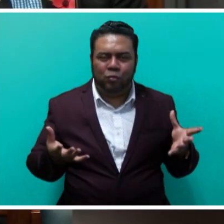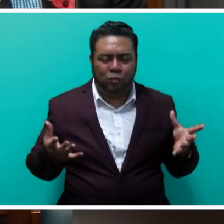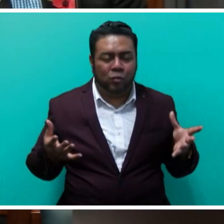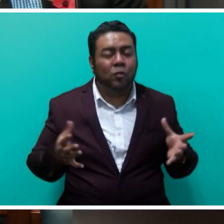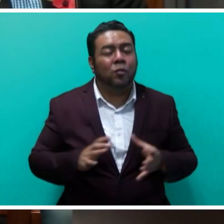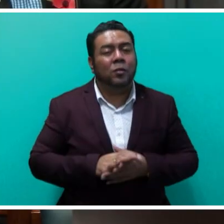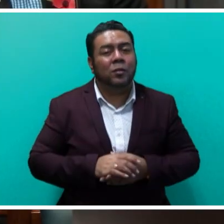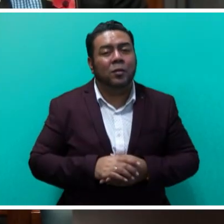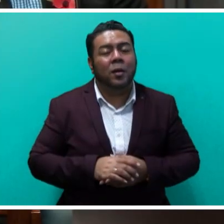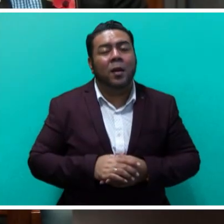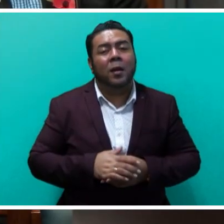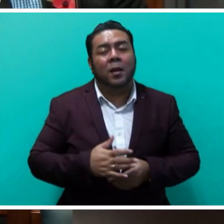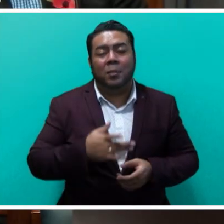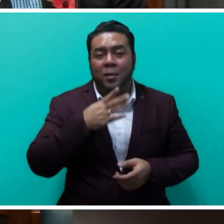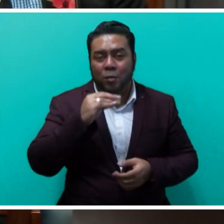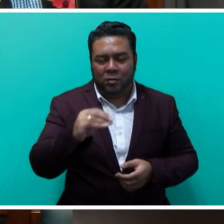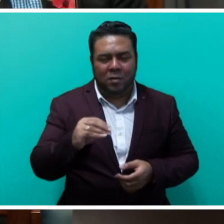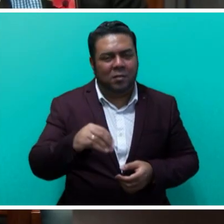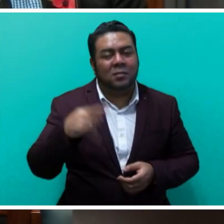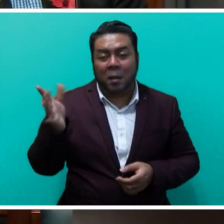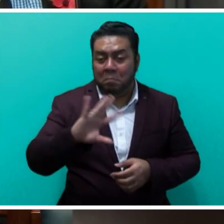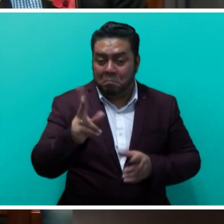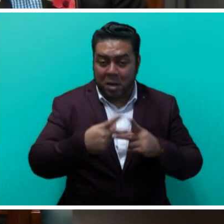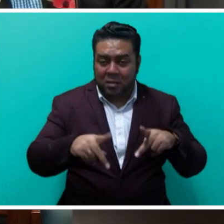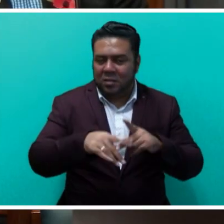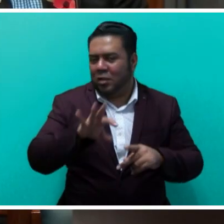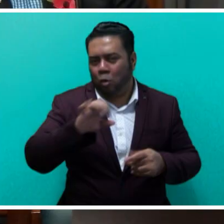voleka sara ni kaoboko